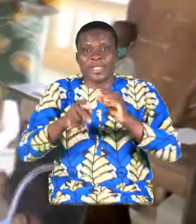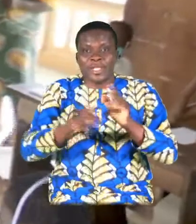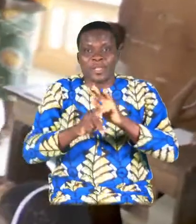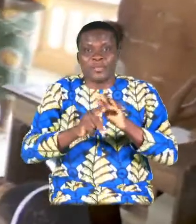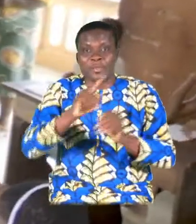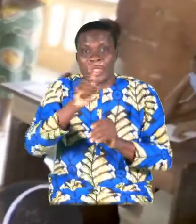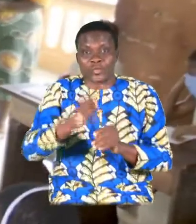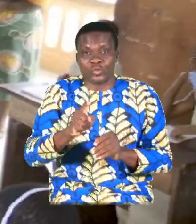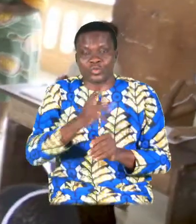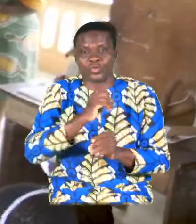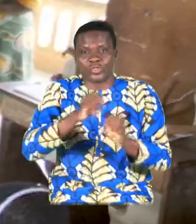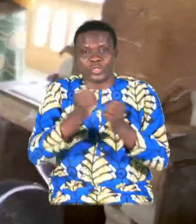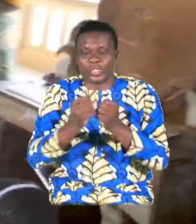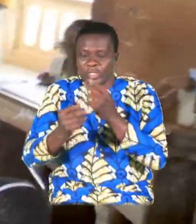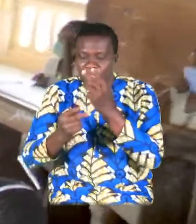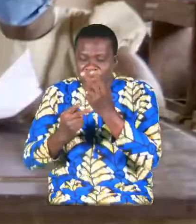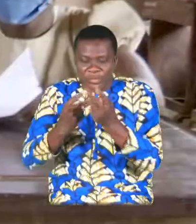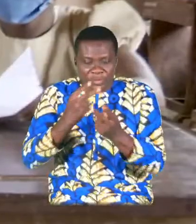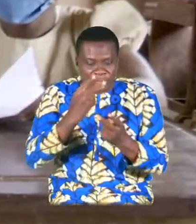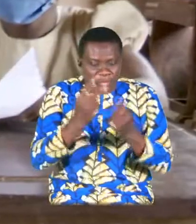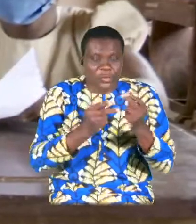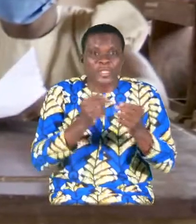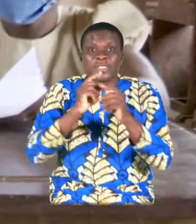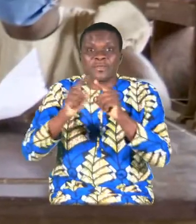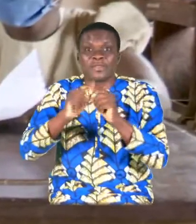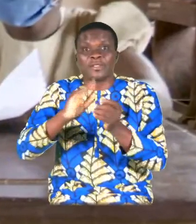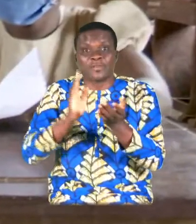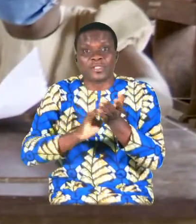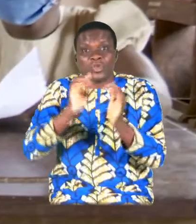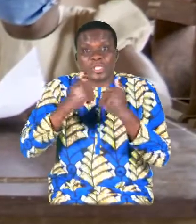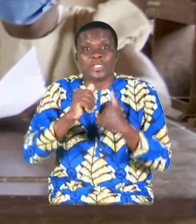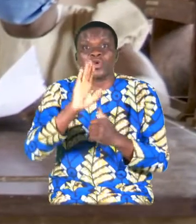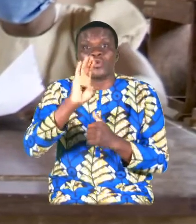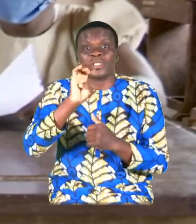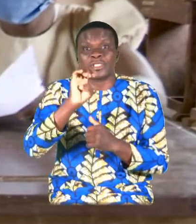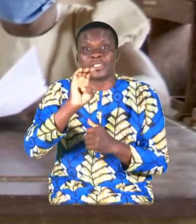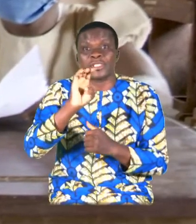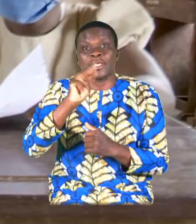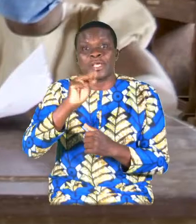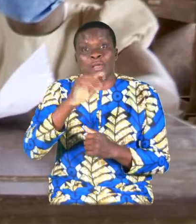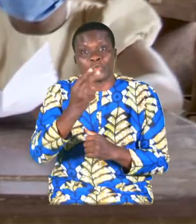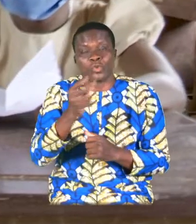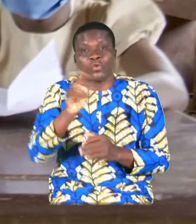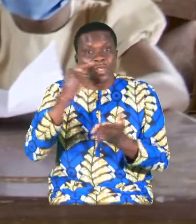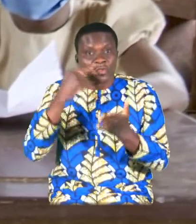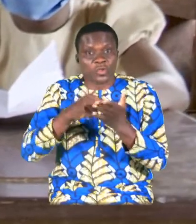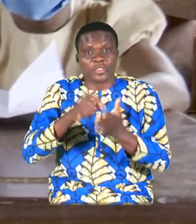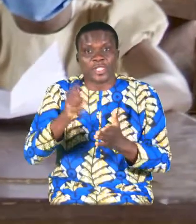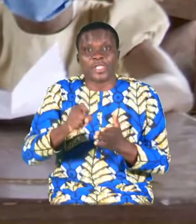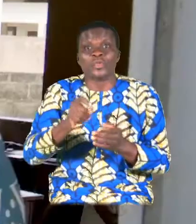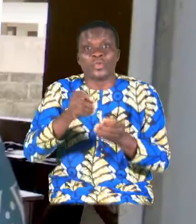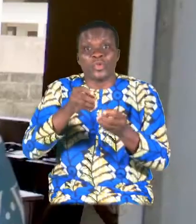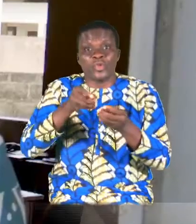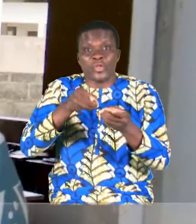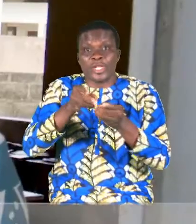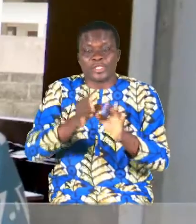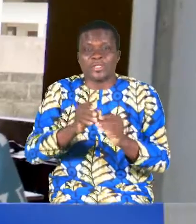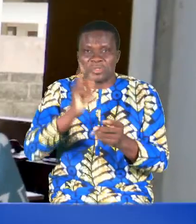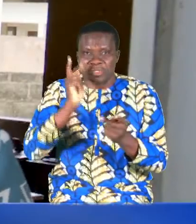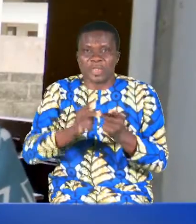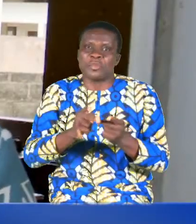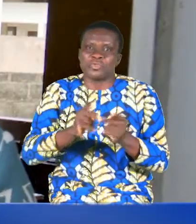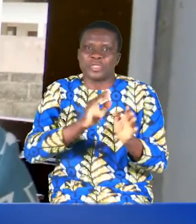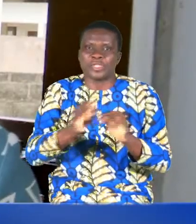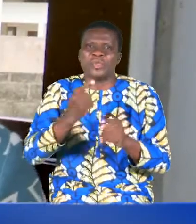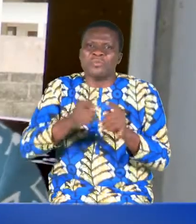son équipe ont sillonné plusieurs écoles ayant le CM2. Dans certaines écoles, vous allez constater par exemple que les directeurs ils apprécient les productions,